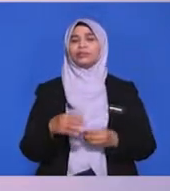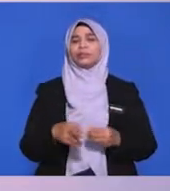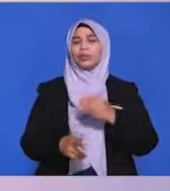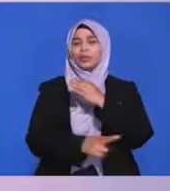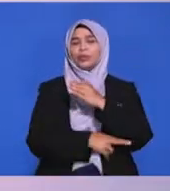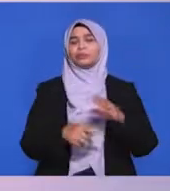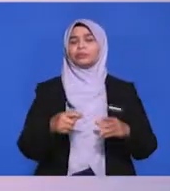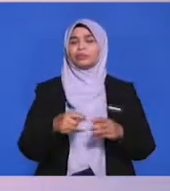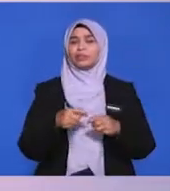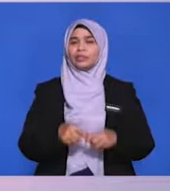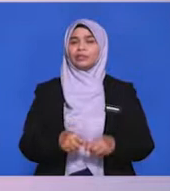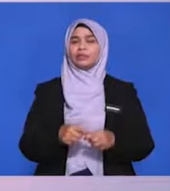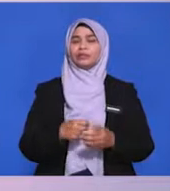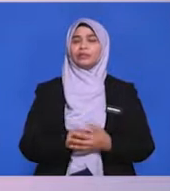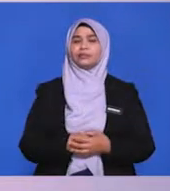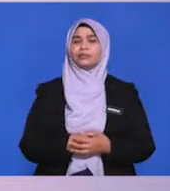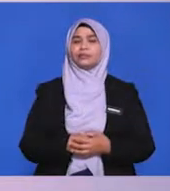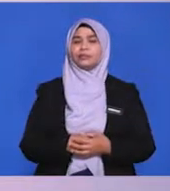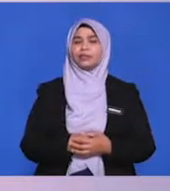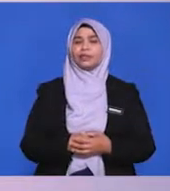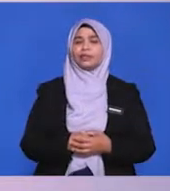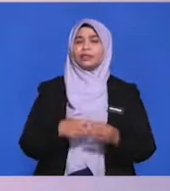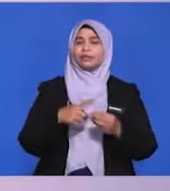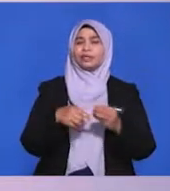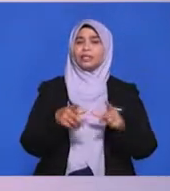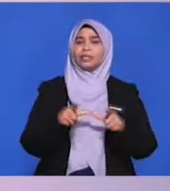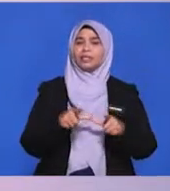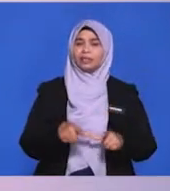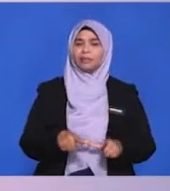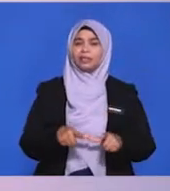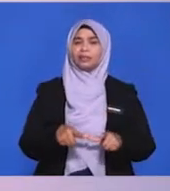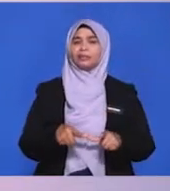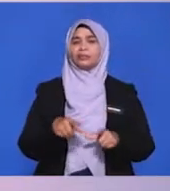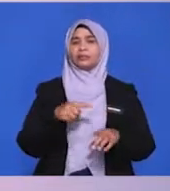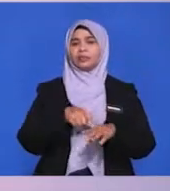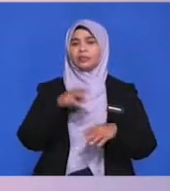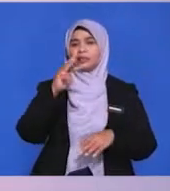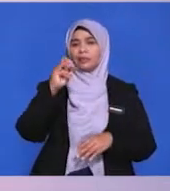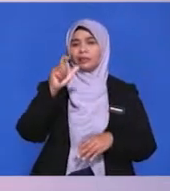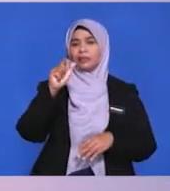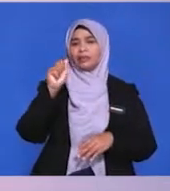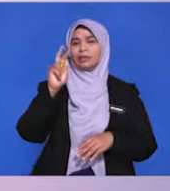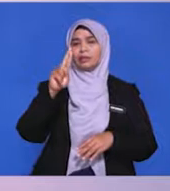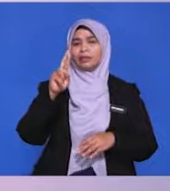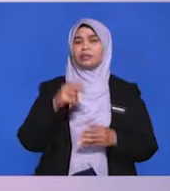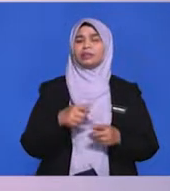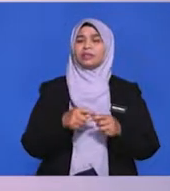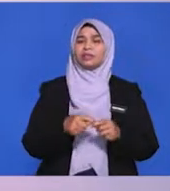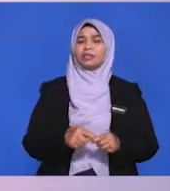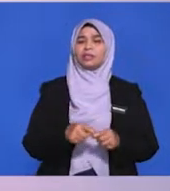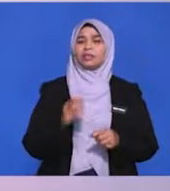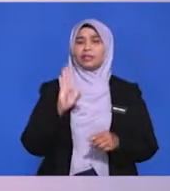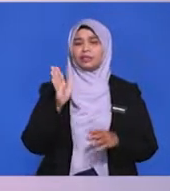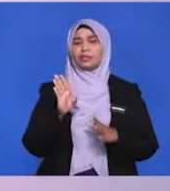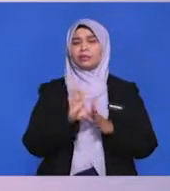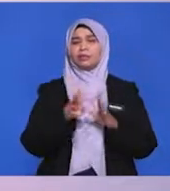tekanan atau belize apabila isipadu dimalamkan Maker tekanan bekada terus dengan